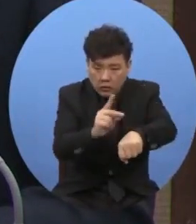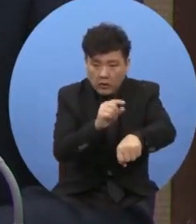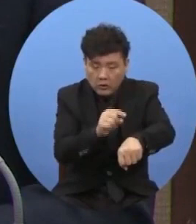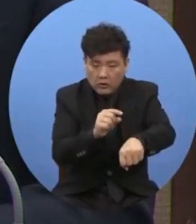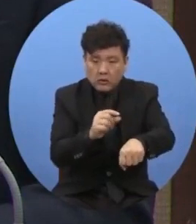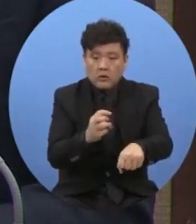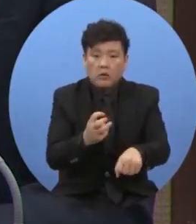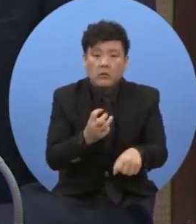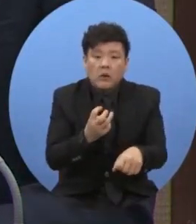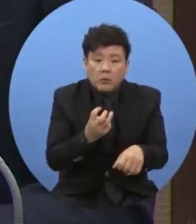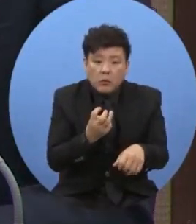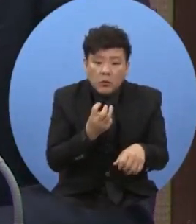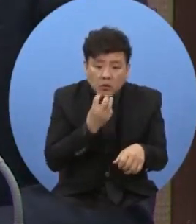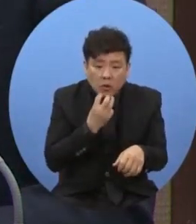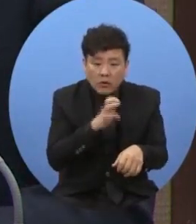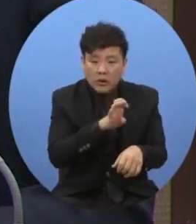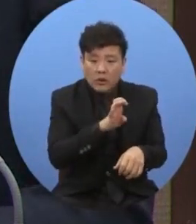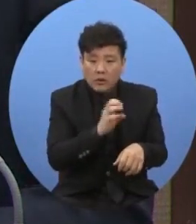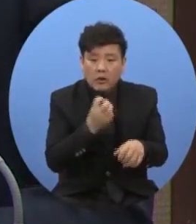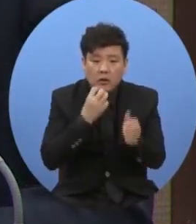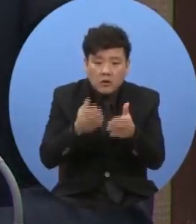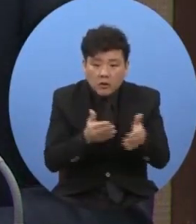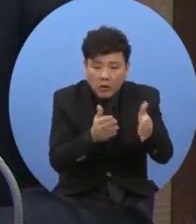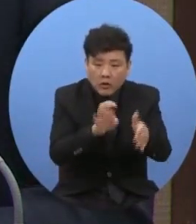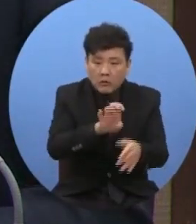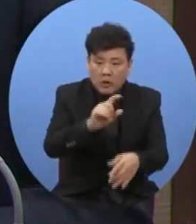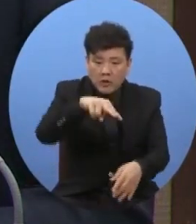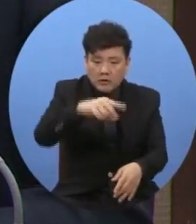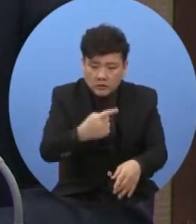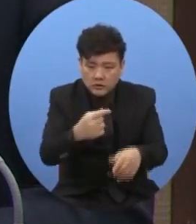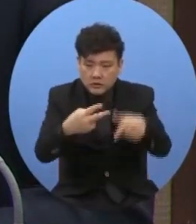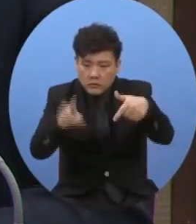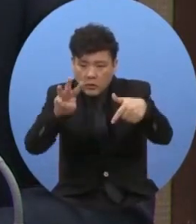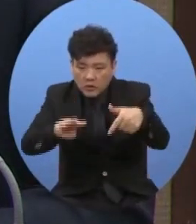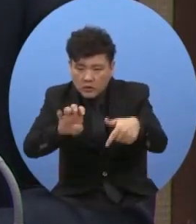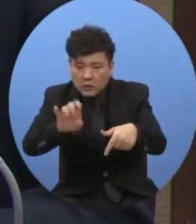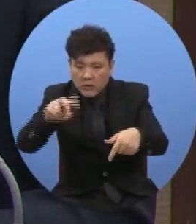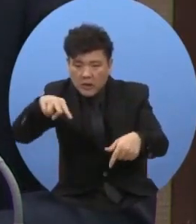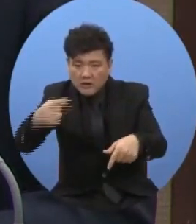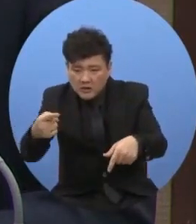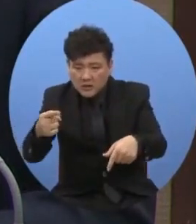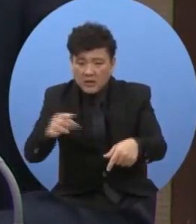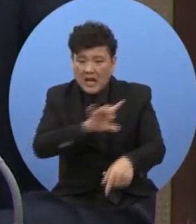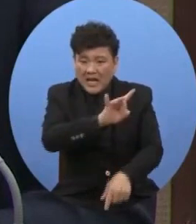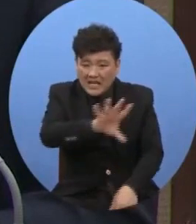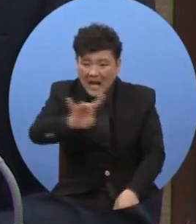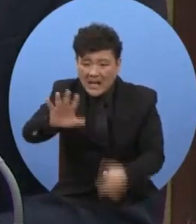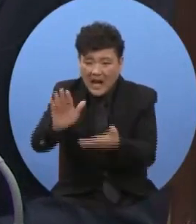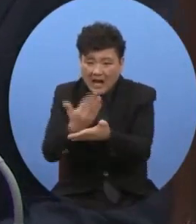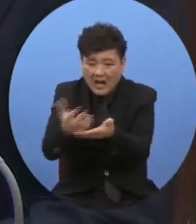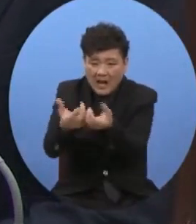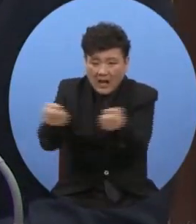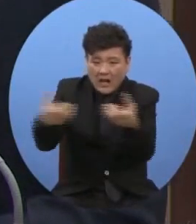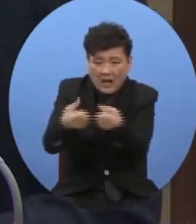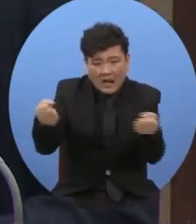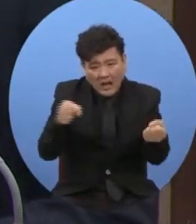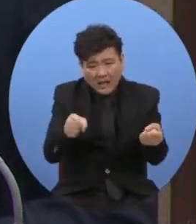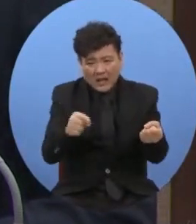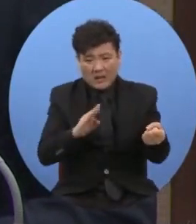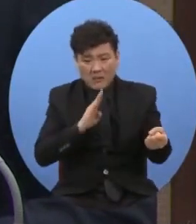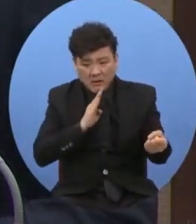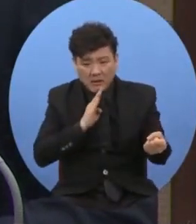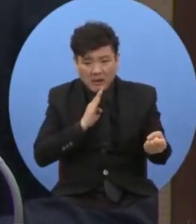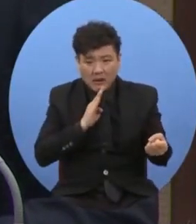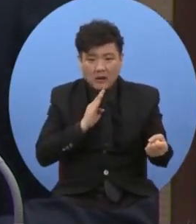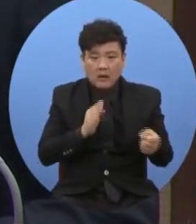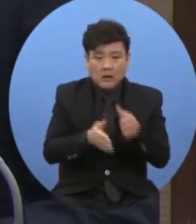경기패스, 인천은 인천 I패스 시행한다고 하는데요. 과연 이렇게 분절된 상태로 가는 게 옳은가? 시장님께서는 어디 인터뷰에서 시민들에게